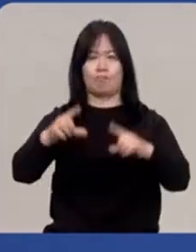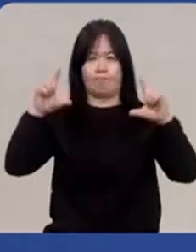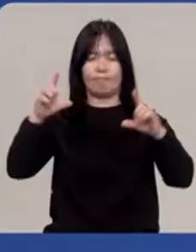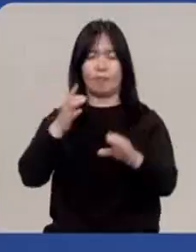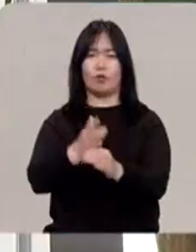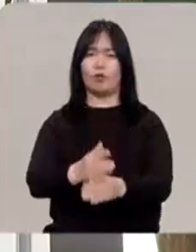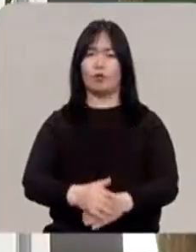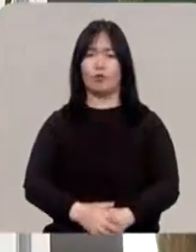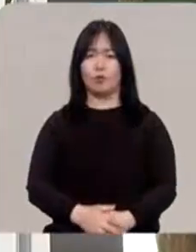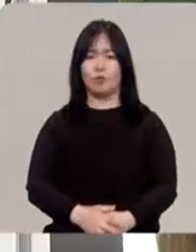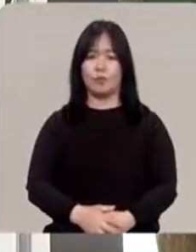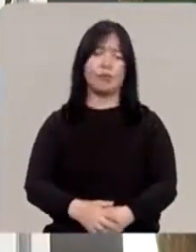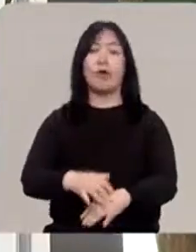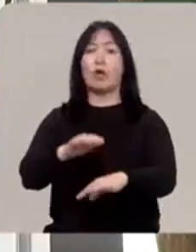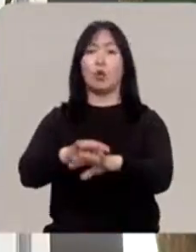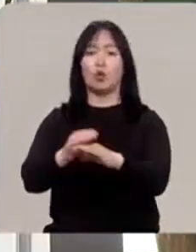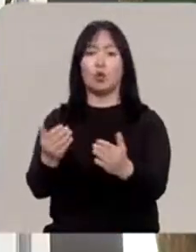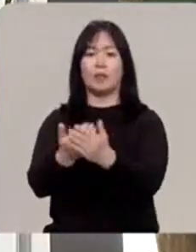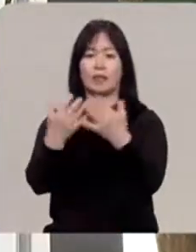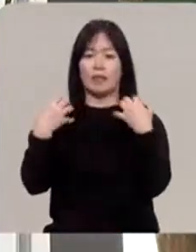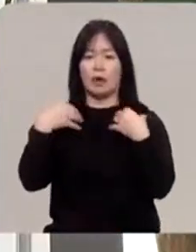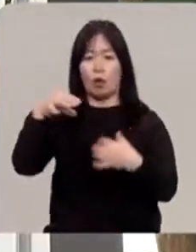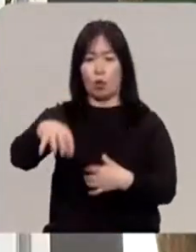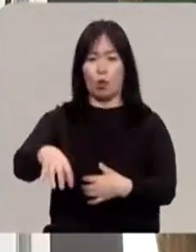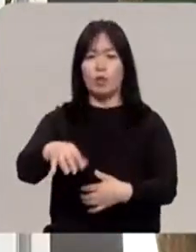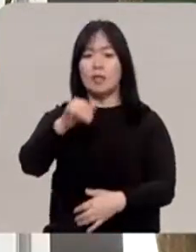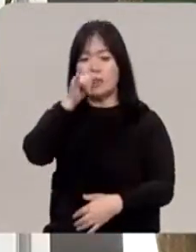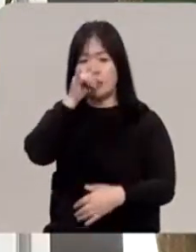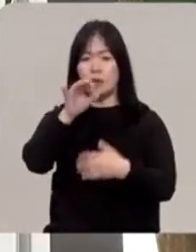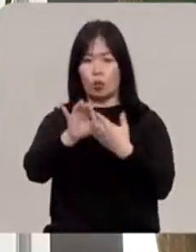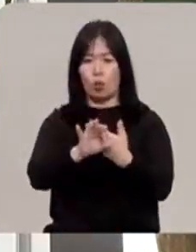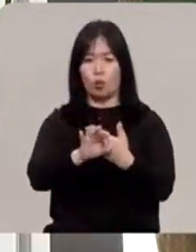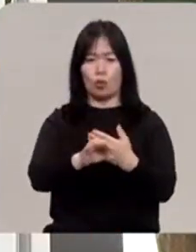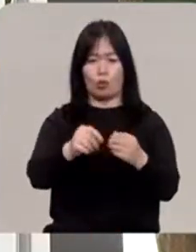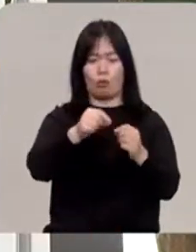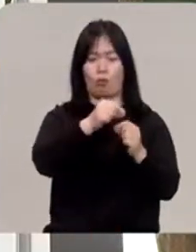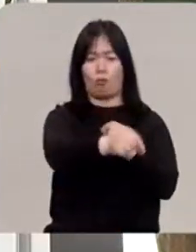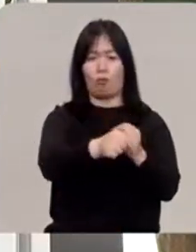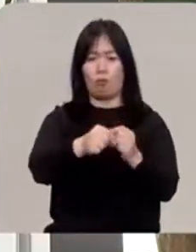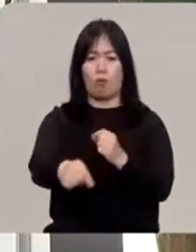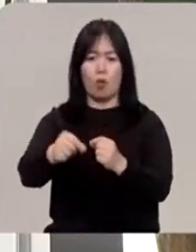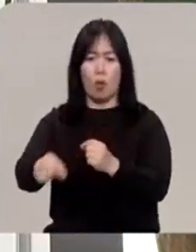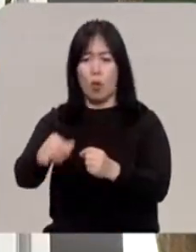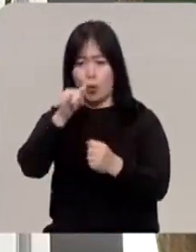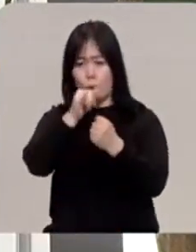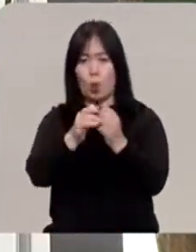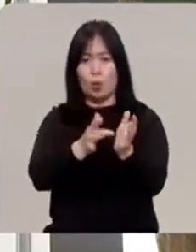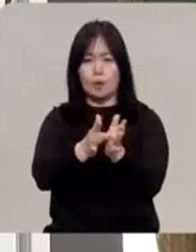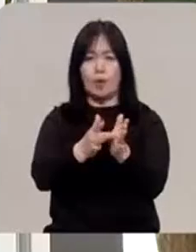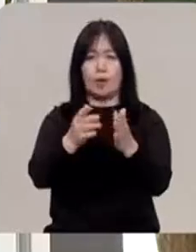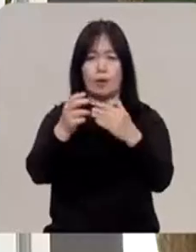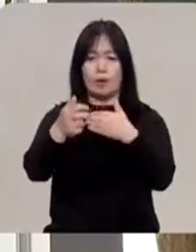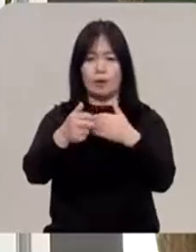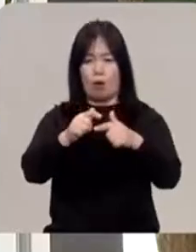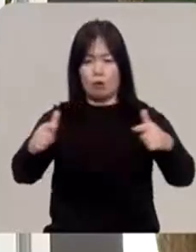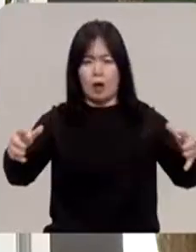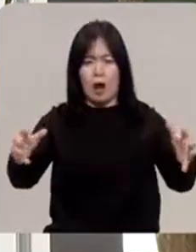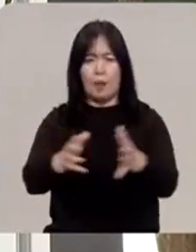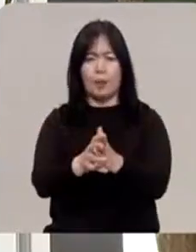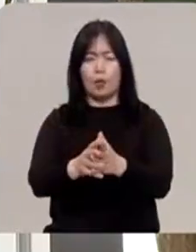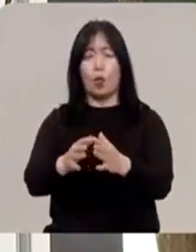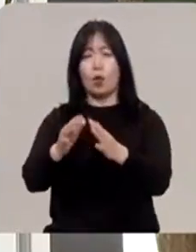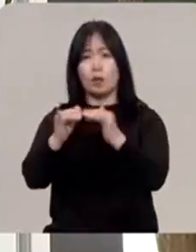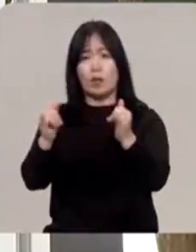강조합니다 농진청 같은 기관이 있으면서 출연연 세곳이 있으면서 의학대 모여 있으면서 임상이